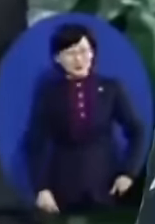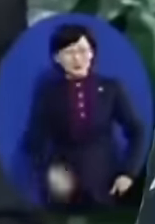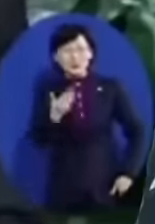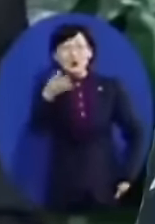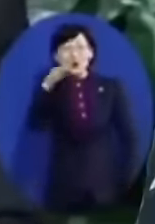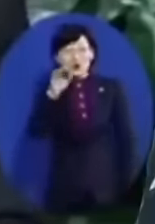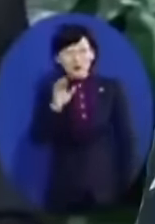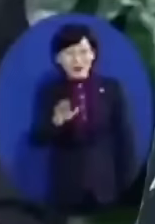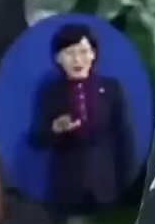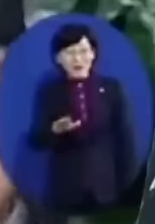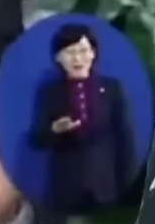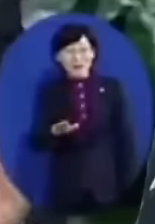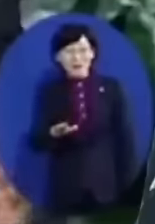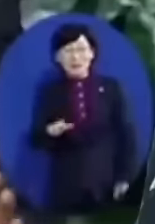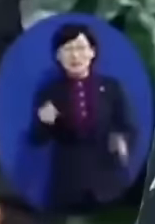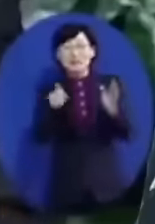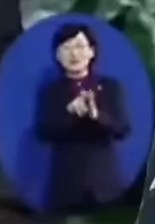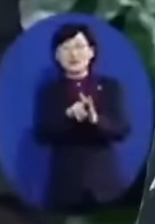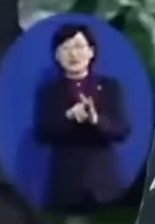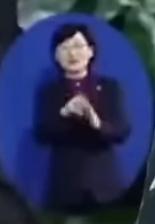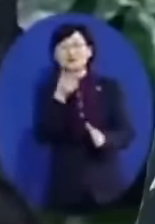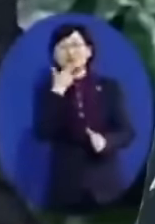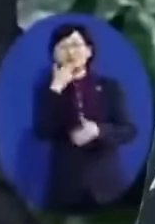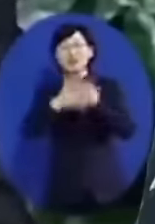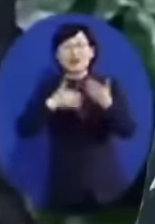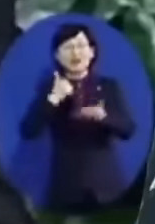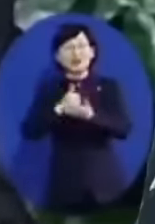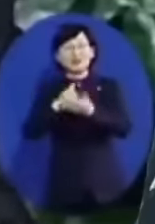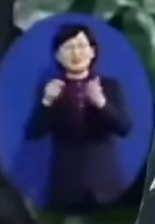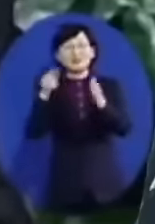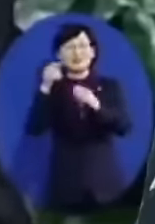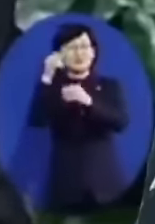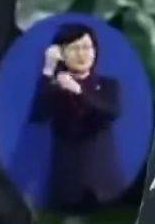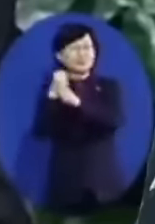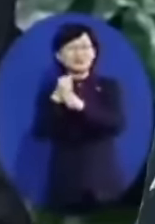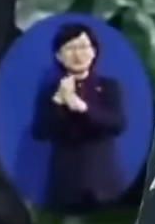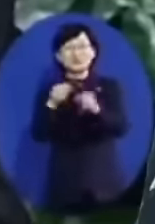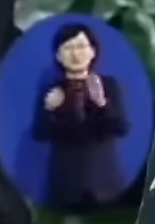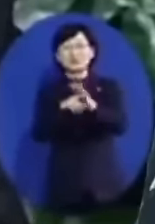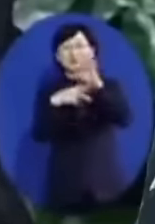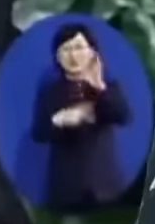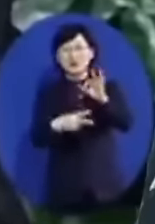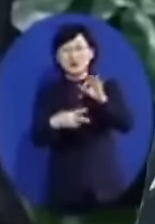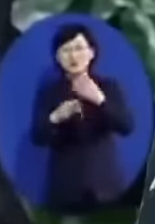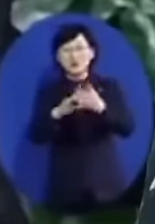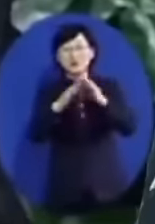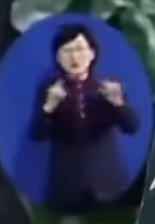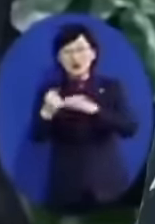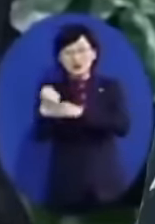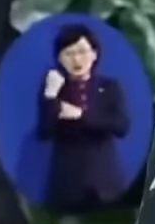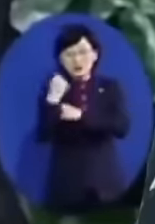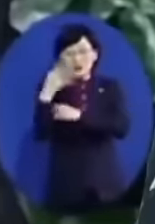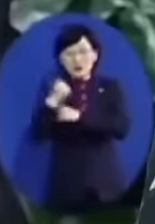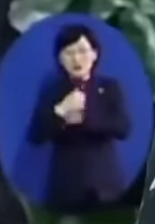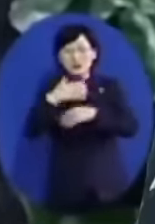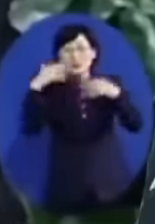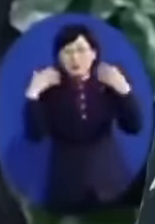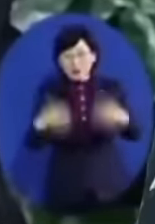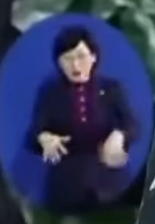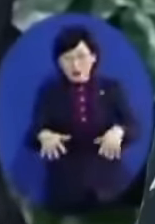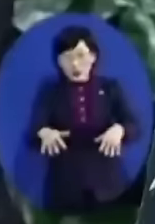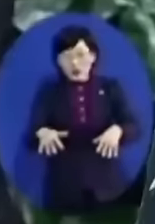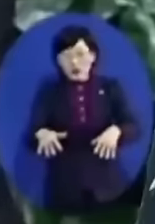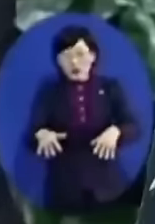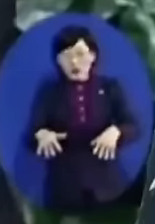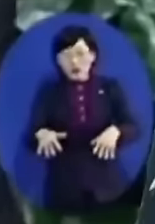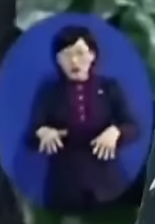그러나 신앙이 없고 하나님을 의지하지 않으면 인간의 힘으로는 받침의 때 힘이 약해서